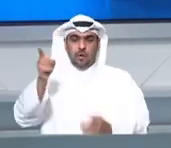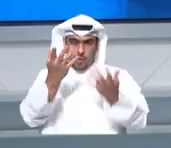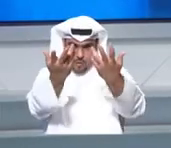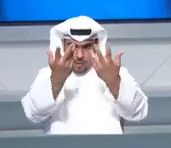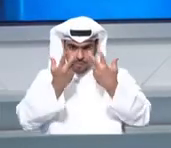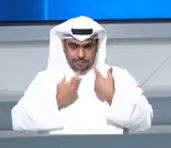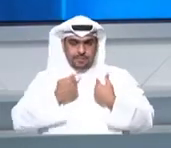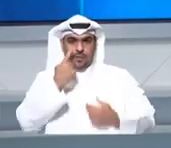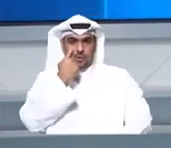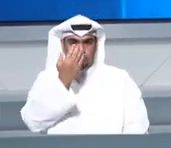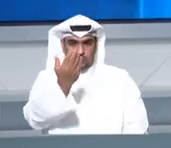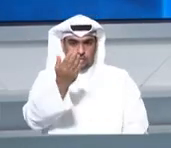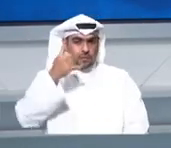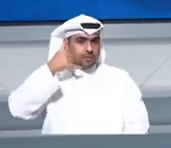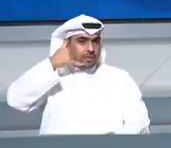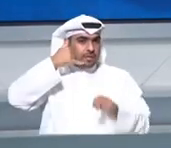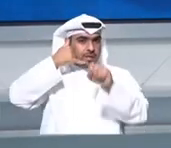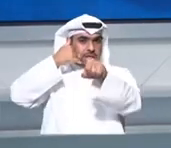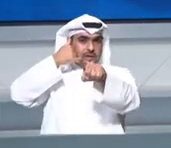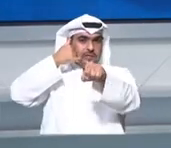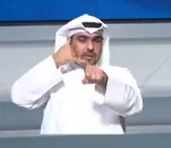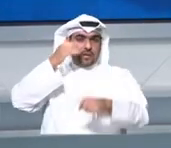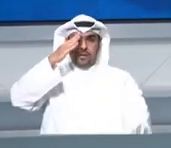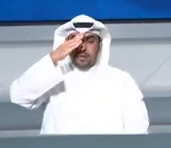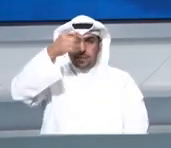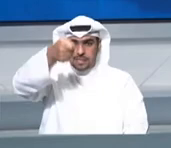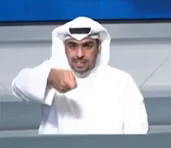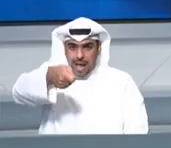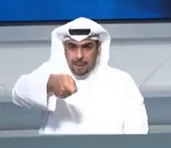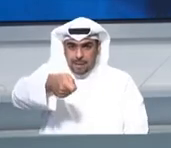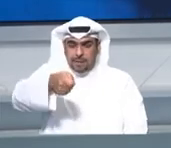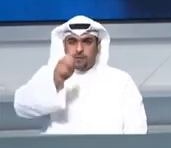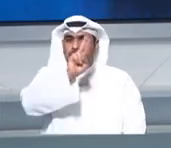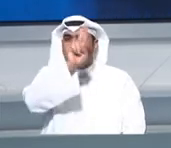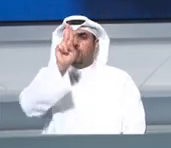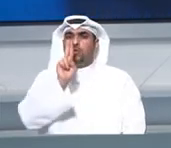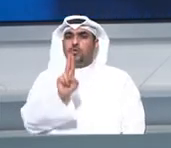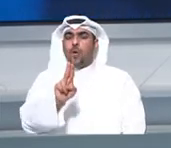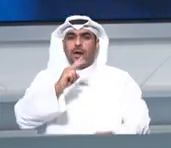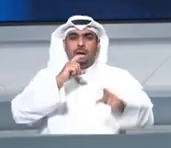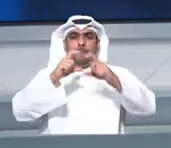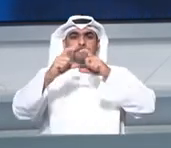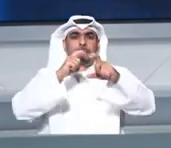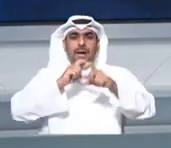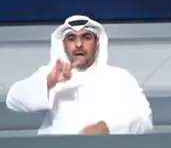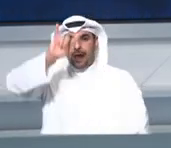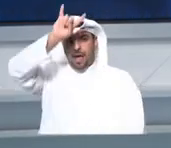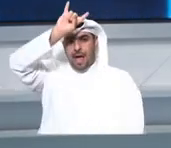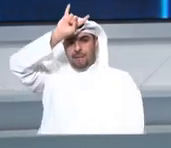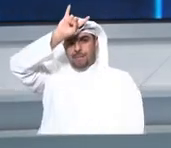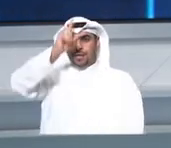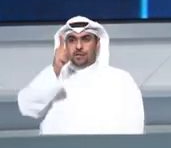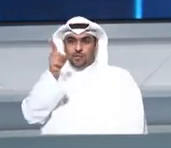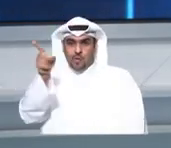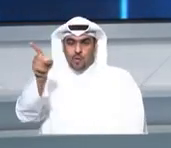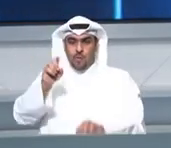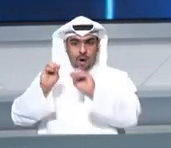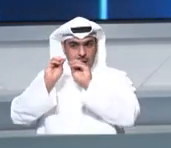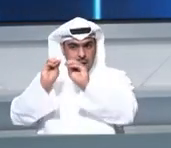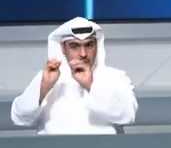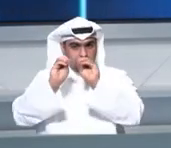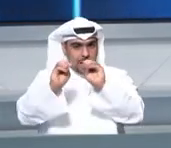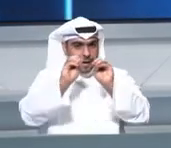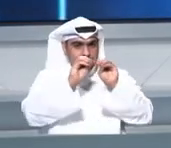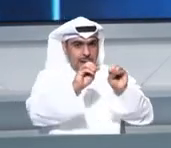الرفاعي. أستاذة ريم، بعد التحية، ما هو دور البنك المركزي في توجيه عملاء البنوك لاستخدام